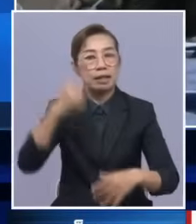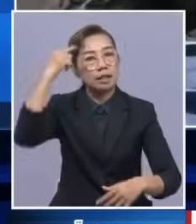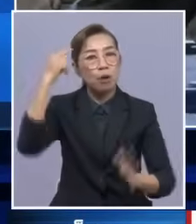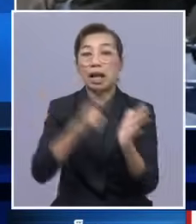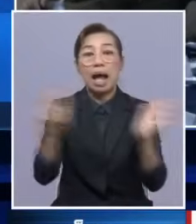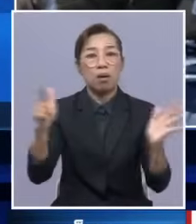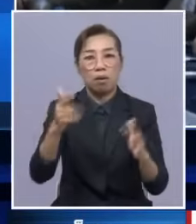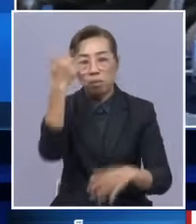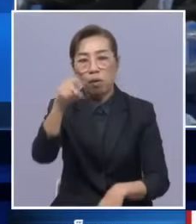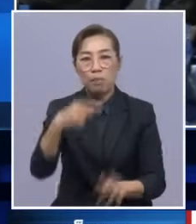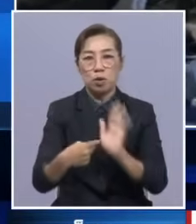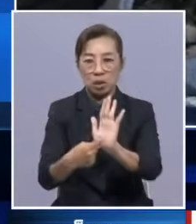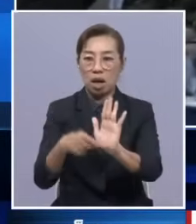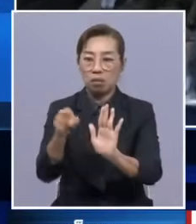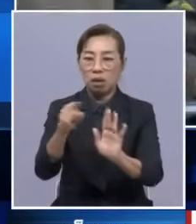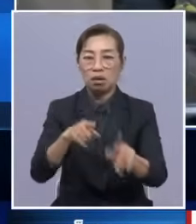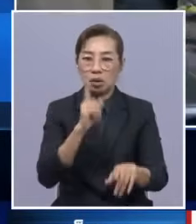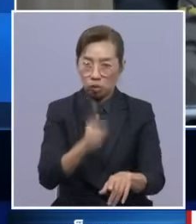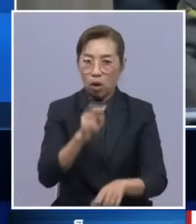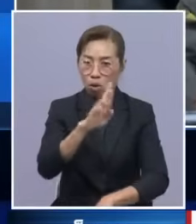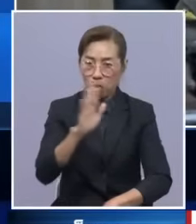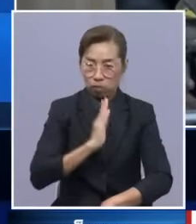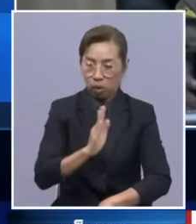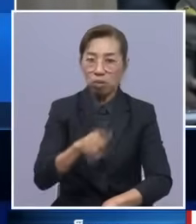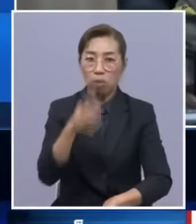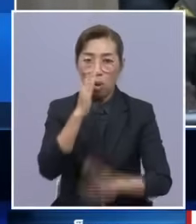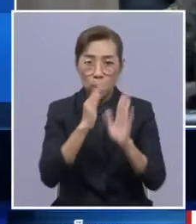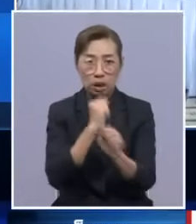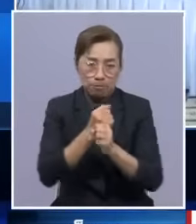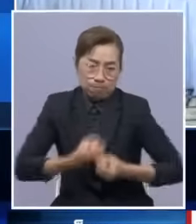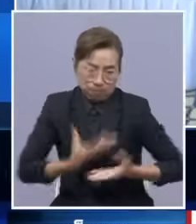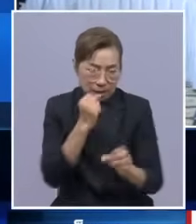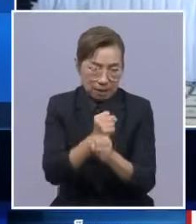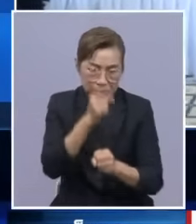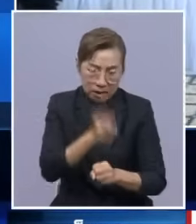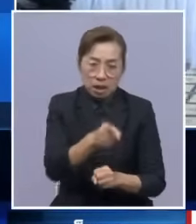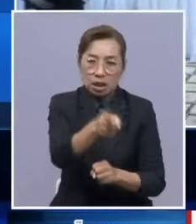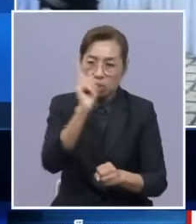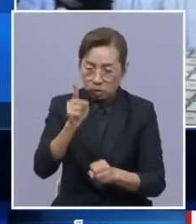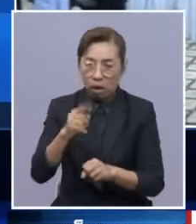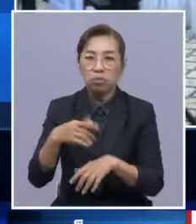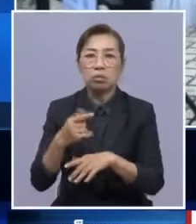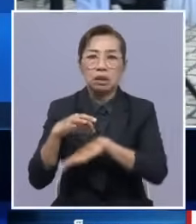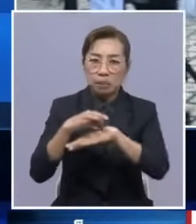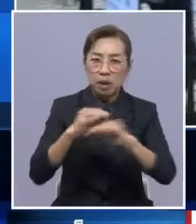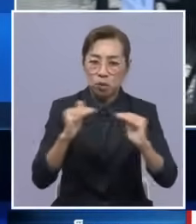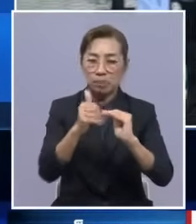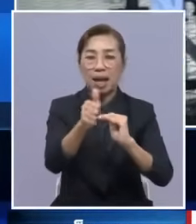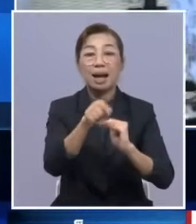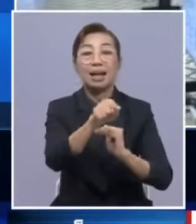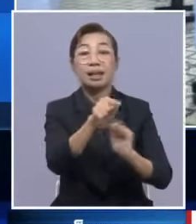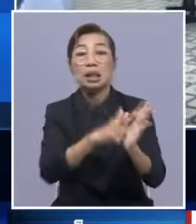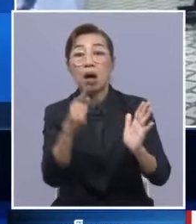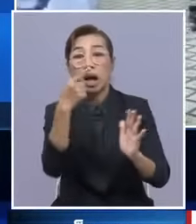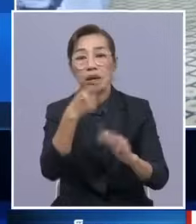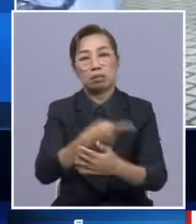ในยุคต่อๆไปคนที่ตั้งใจทำงานเสียสละมีผลงานจะได้รับพิจารณาอย่างเป็นธรรมอันนี้น่าจะหมายถึงเคสที่ภูเก็ต